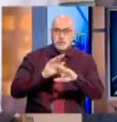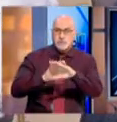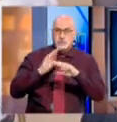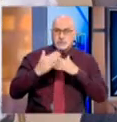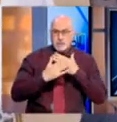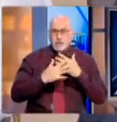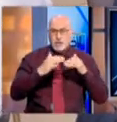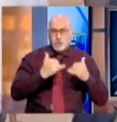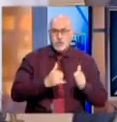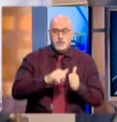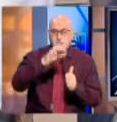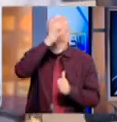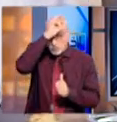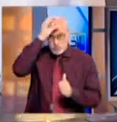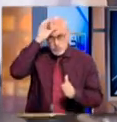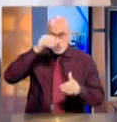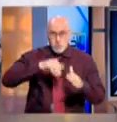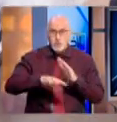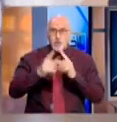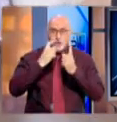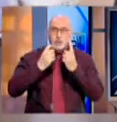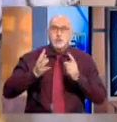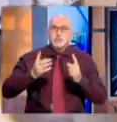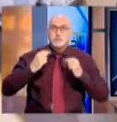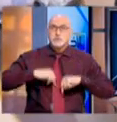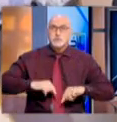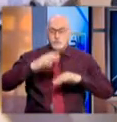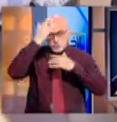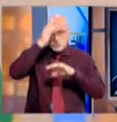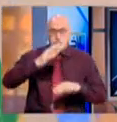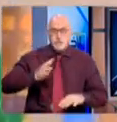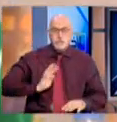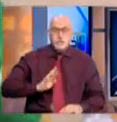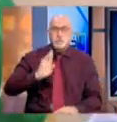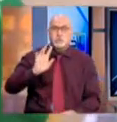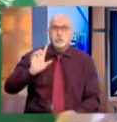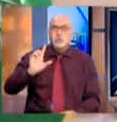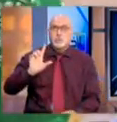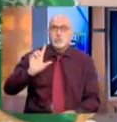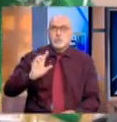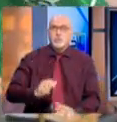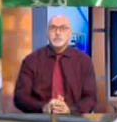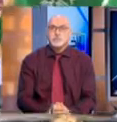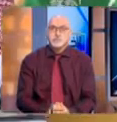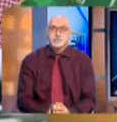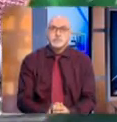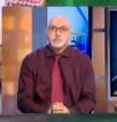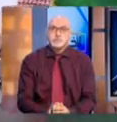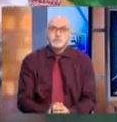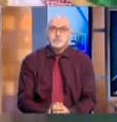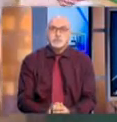البلدين الشقيقين برئاسة وزير الشؤون الخارجية والجالية الوطنية بالخارج رمطان